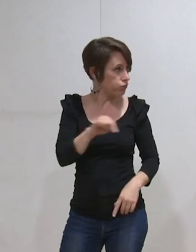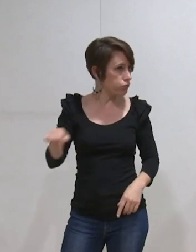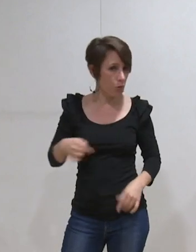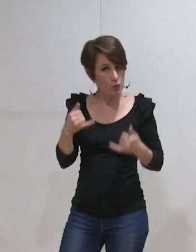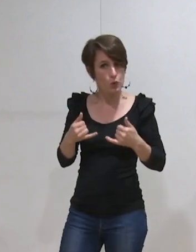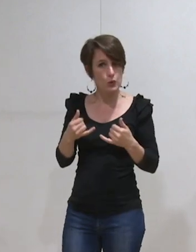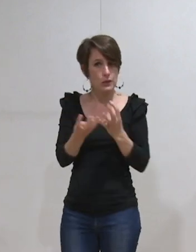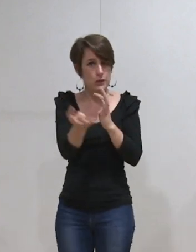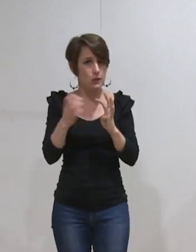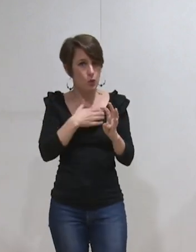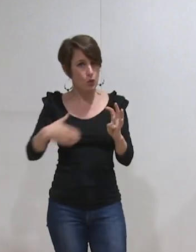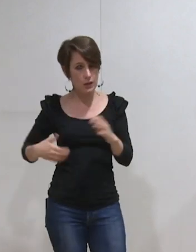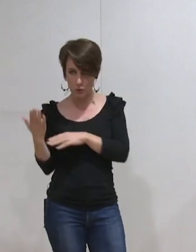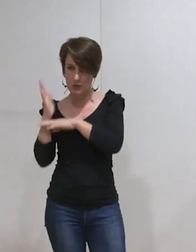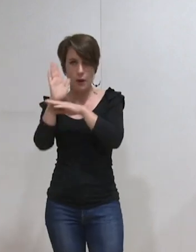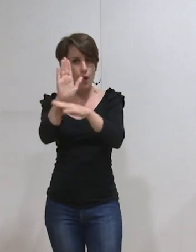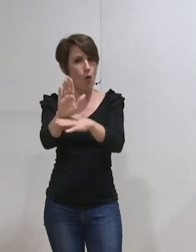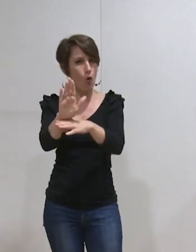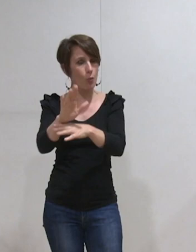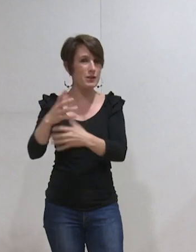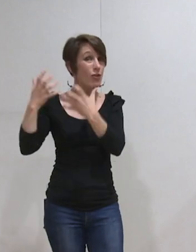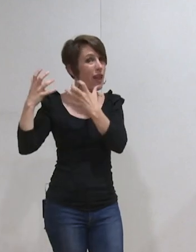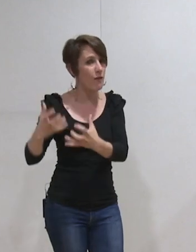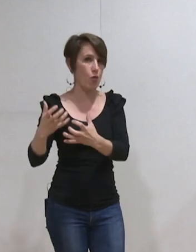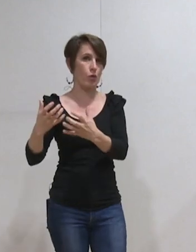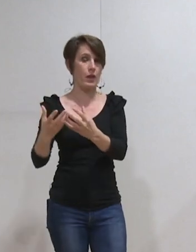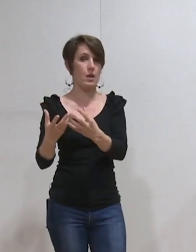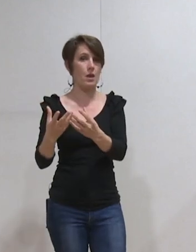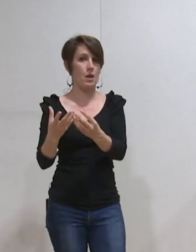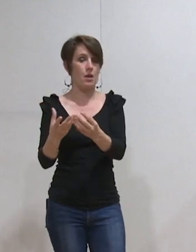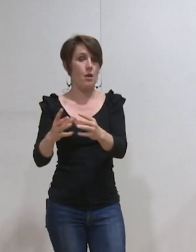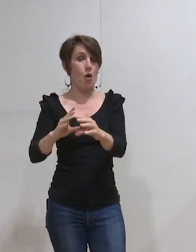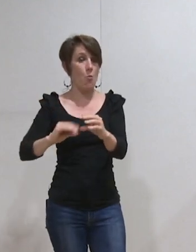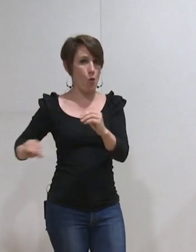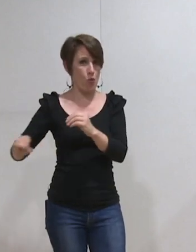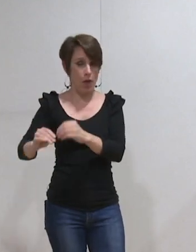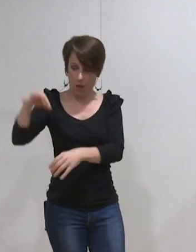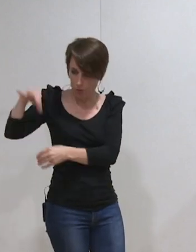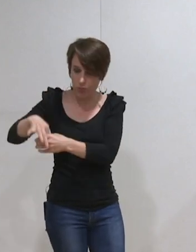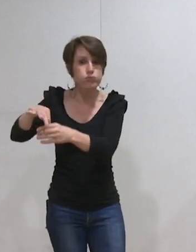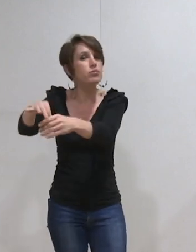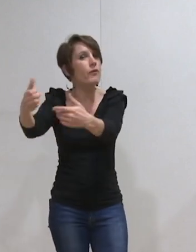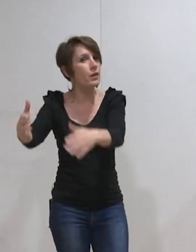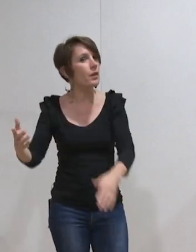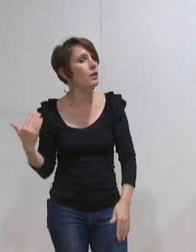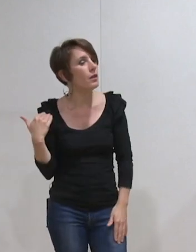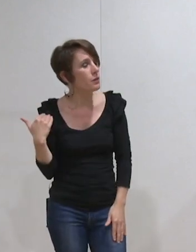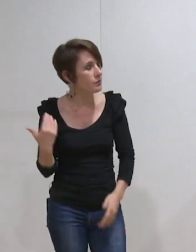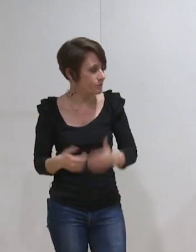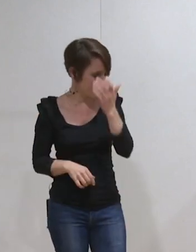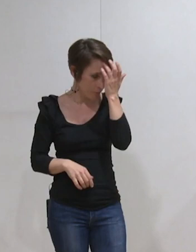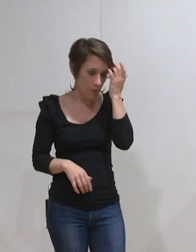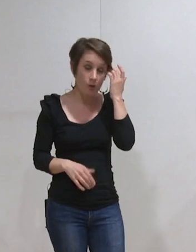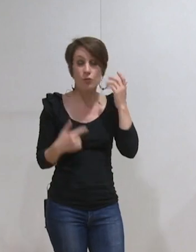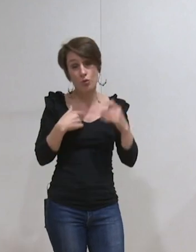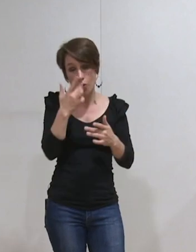cas euh telle qu'elle s'exprime dans les urnes donc moi j'aurais aimé qu'on qu'on ait ce genre de discussion par exemple si on